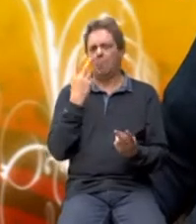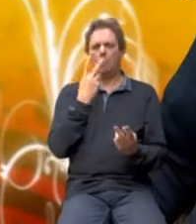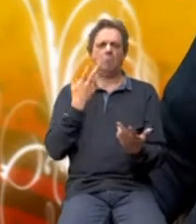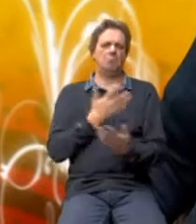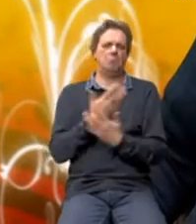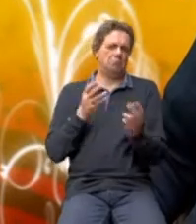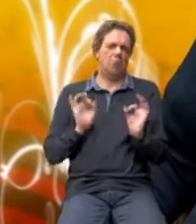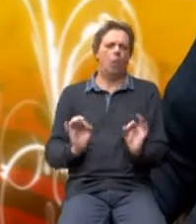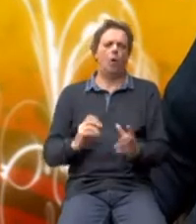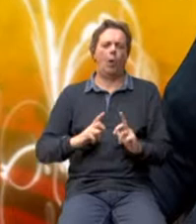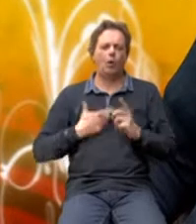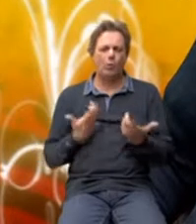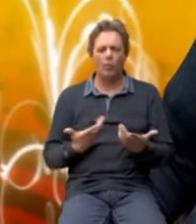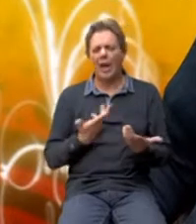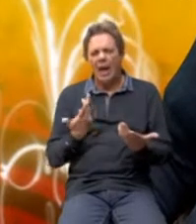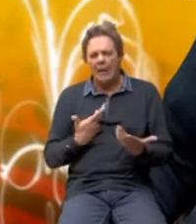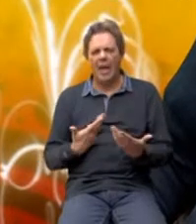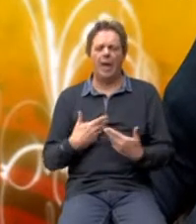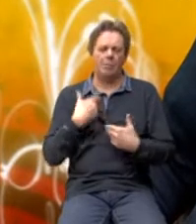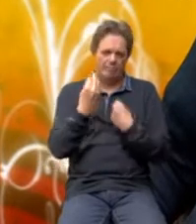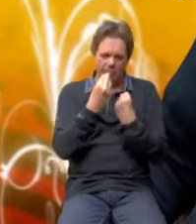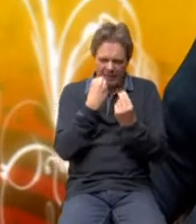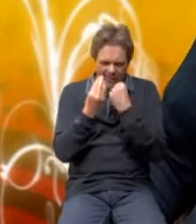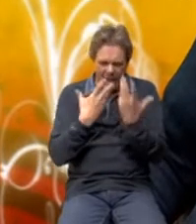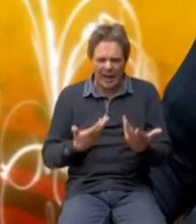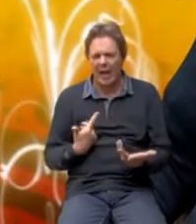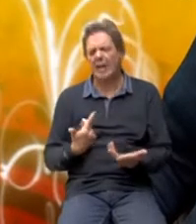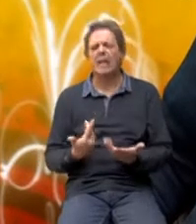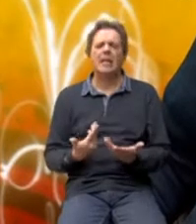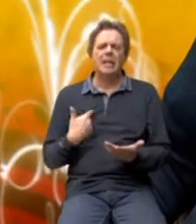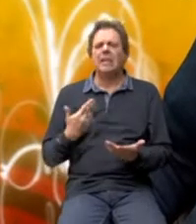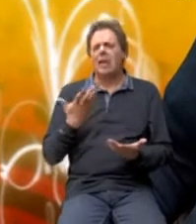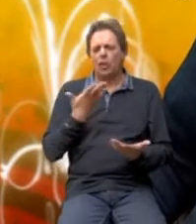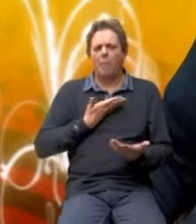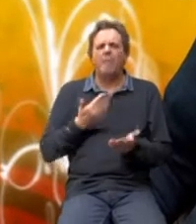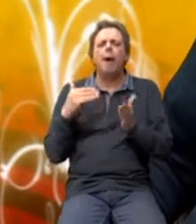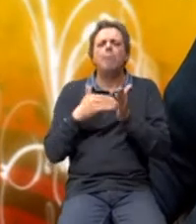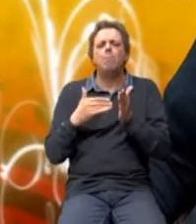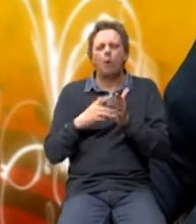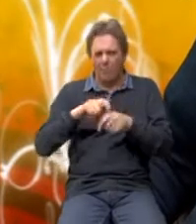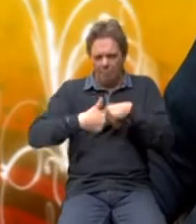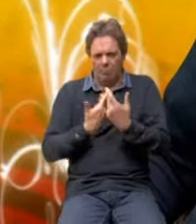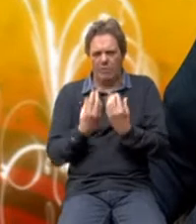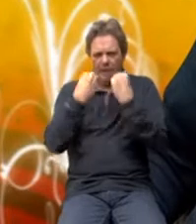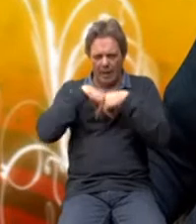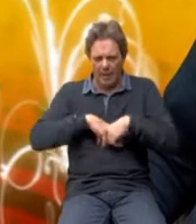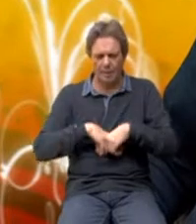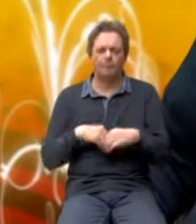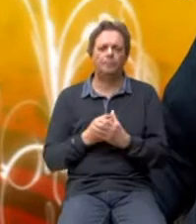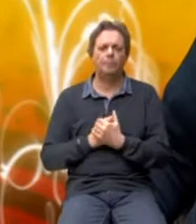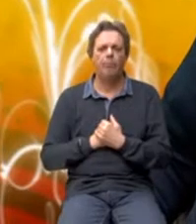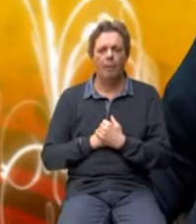života, gdje opskrbljuje svoje tijelo sa nepotrebnim nutritivnim tvarima iz hrane koja se nalazi oko